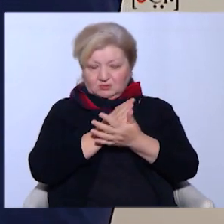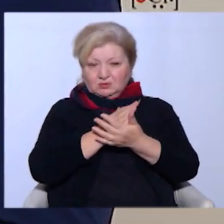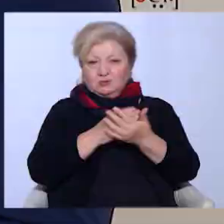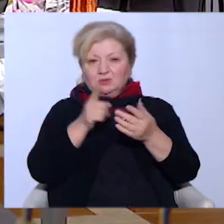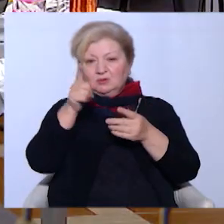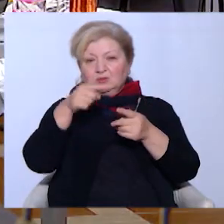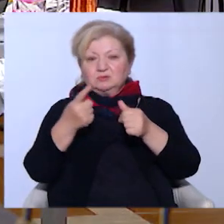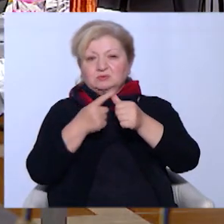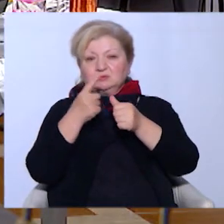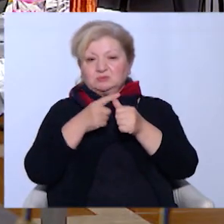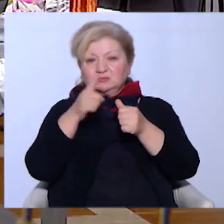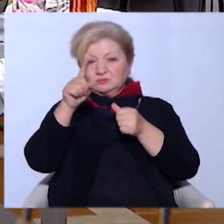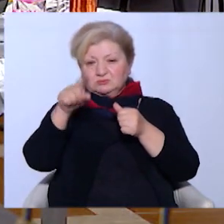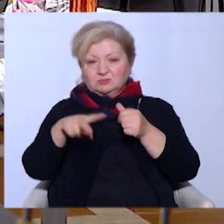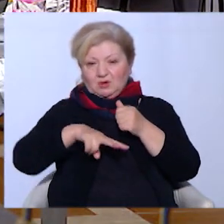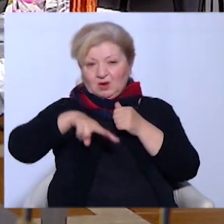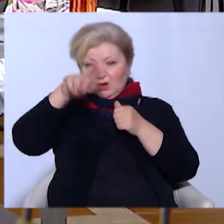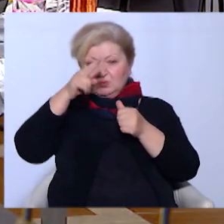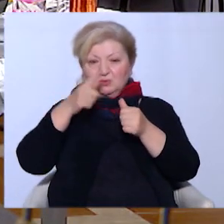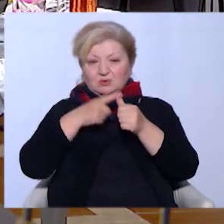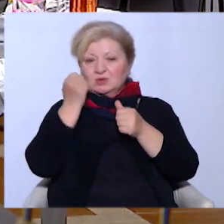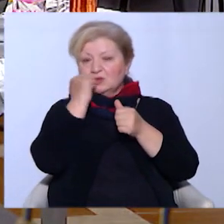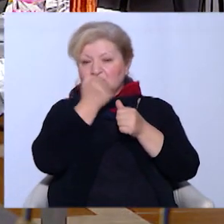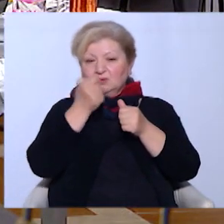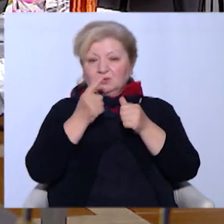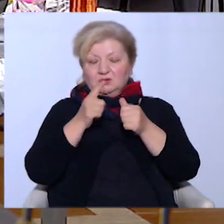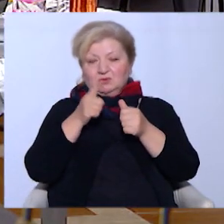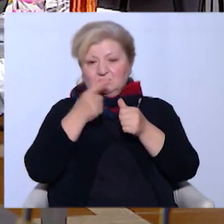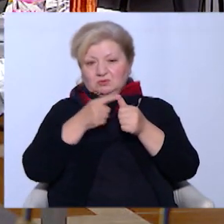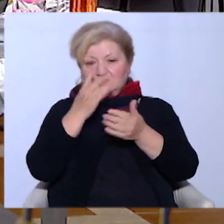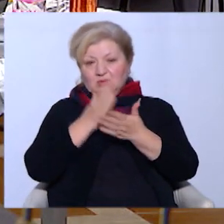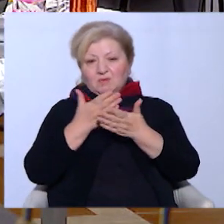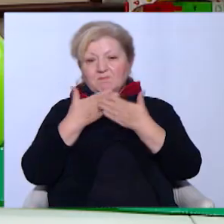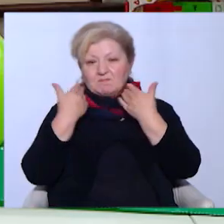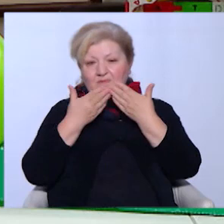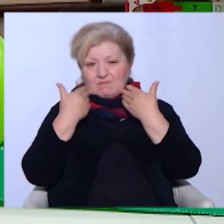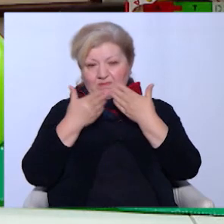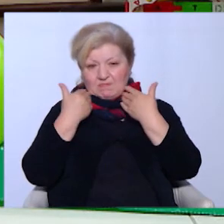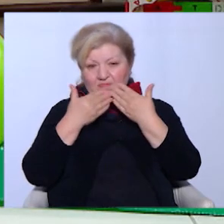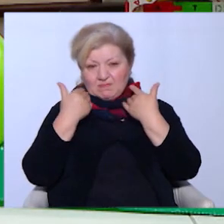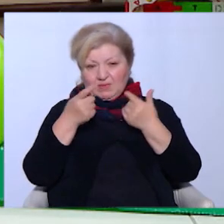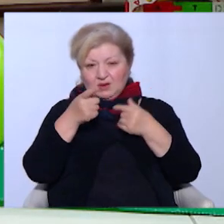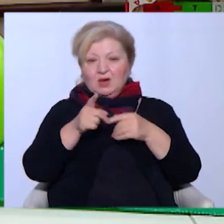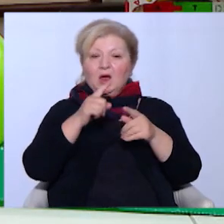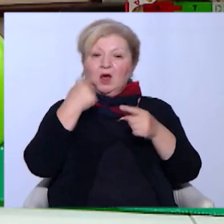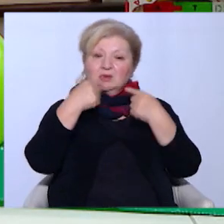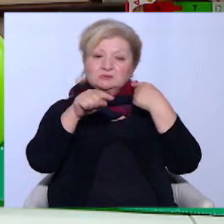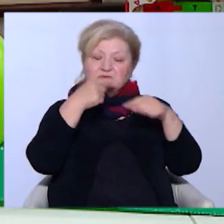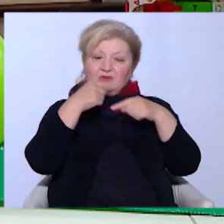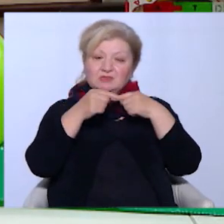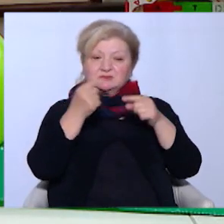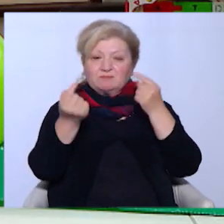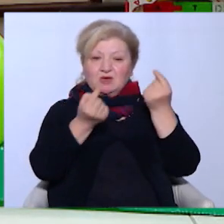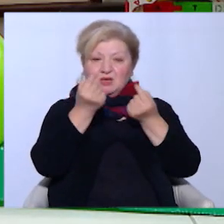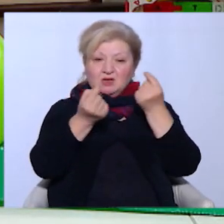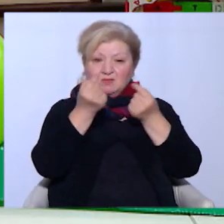მაგრამ რა განსხვავებას ხედავთ? ესე იგი, მოლეკულა შექმნილია ერთი და იგივე ელემენტის ატომებისაგან და ერთი